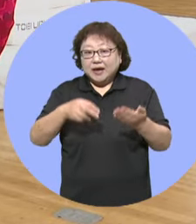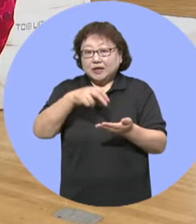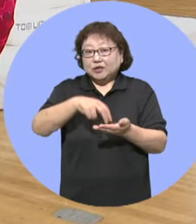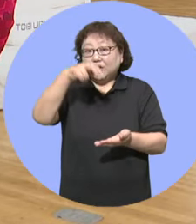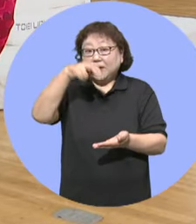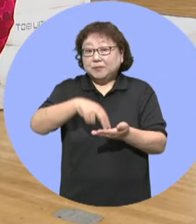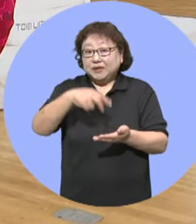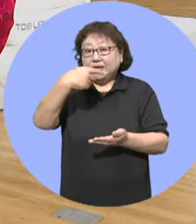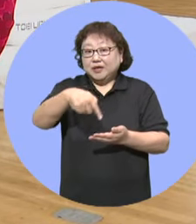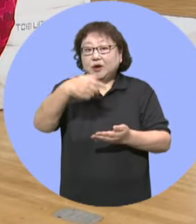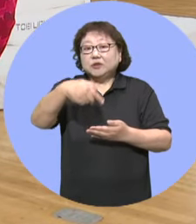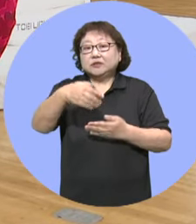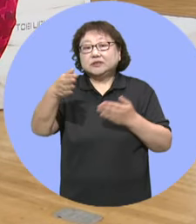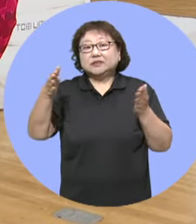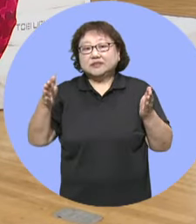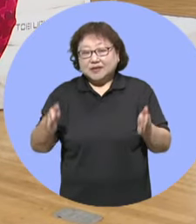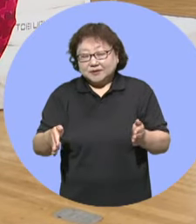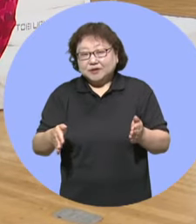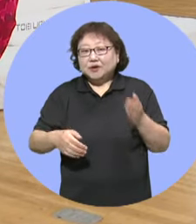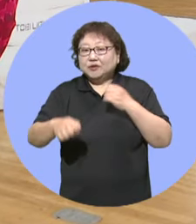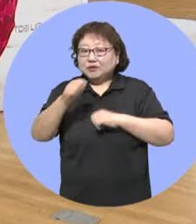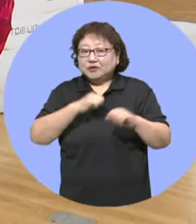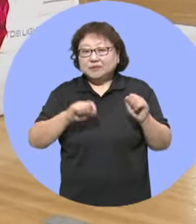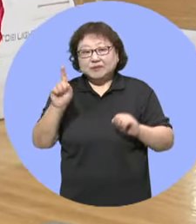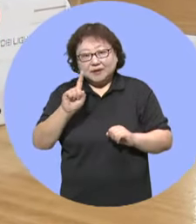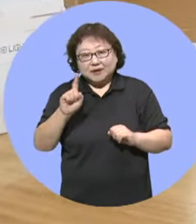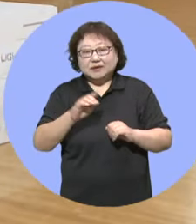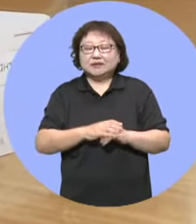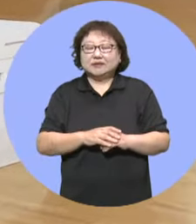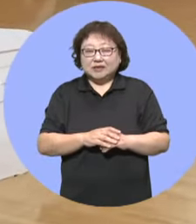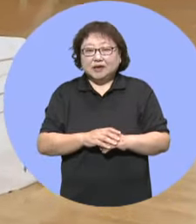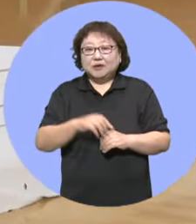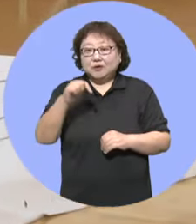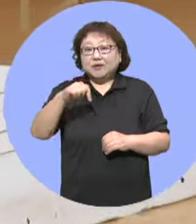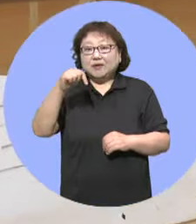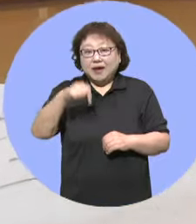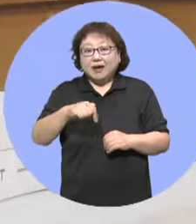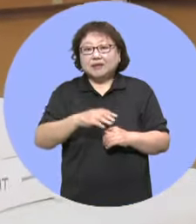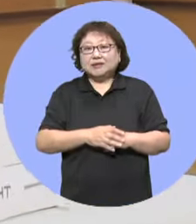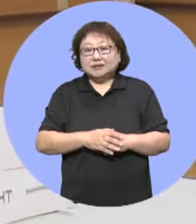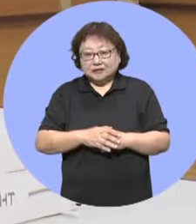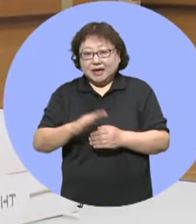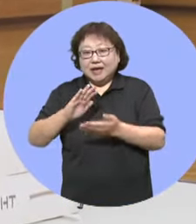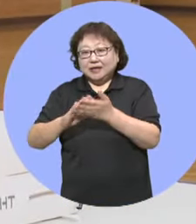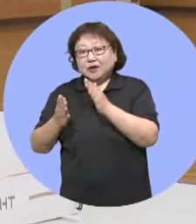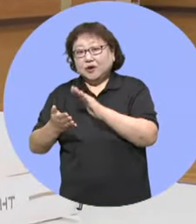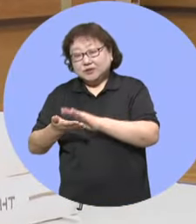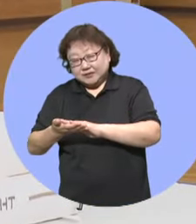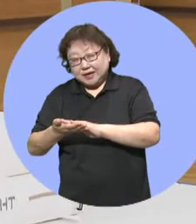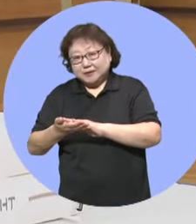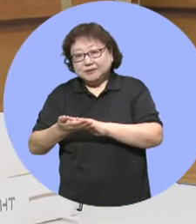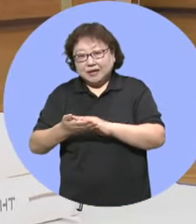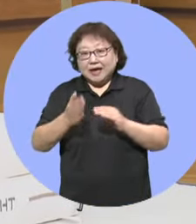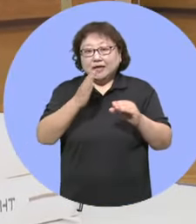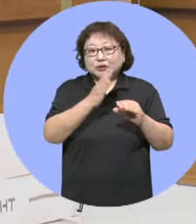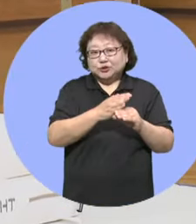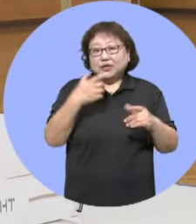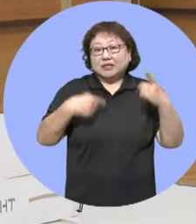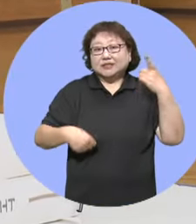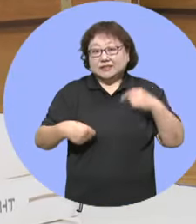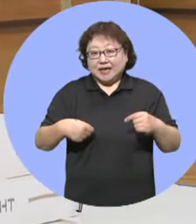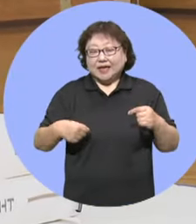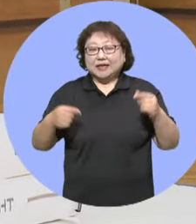室ではどのようなことを行っているんですか？ はい、この教室では幼稚園生から中学生を対象にしていまして